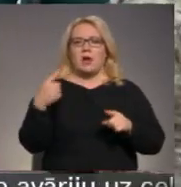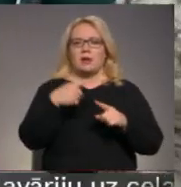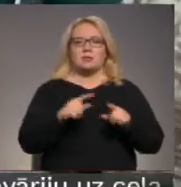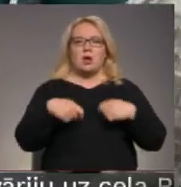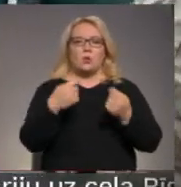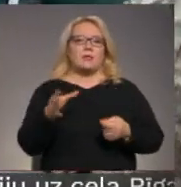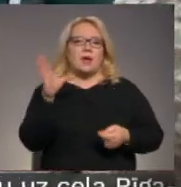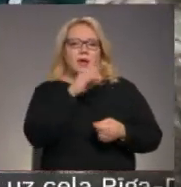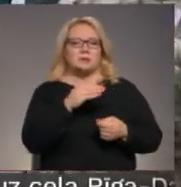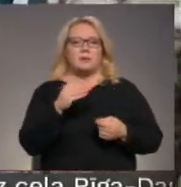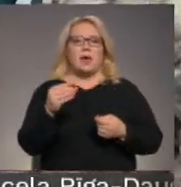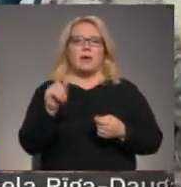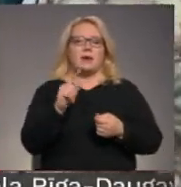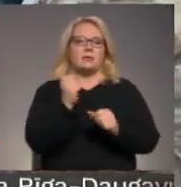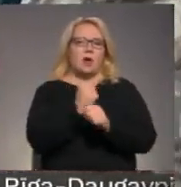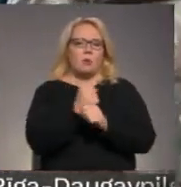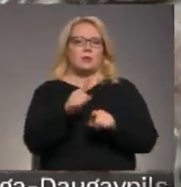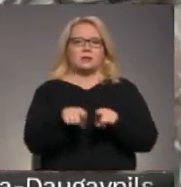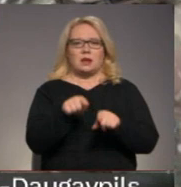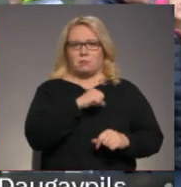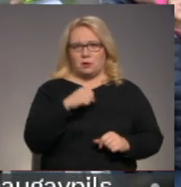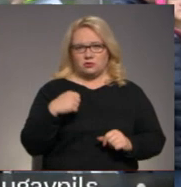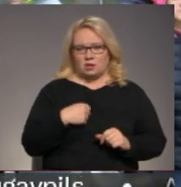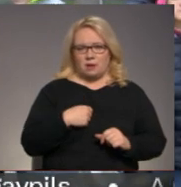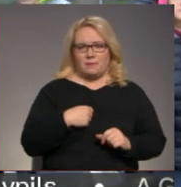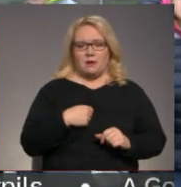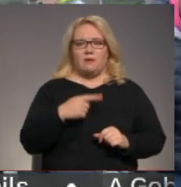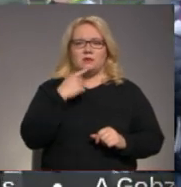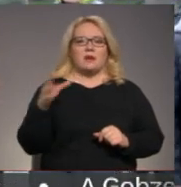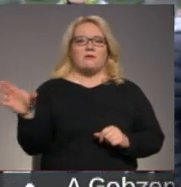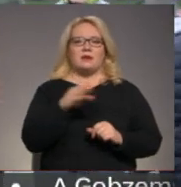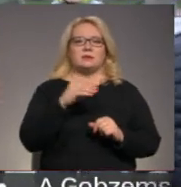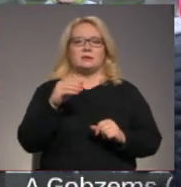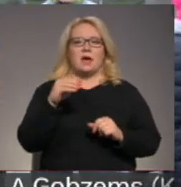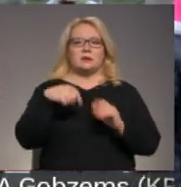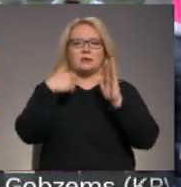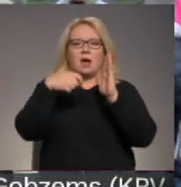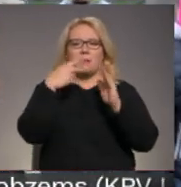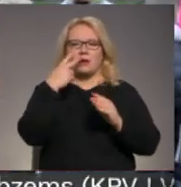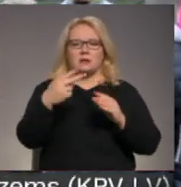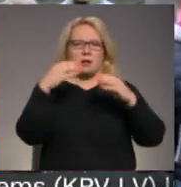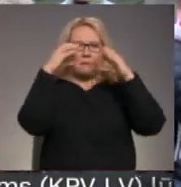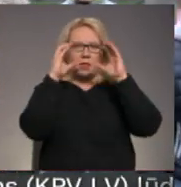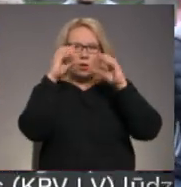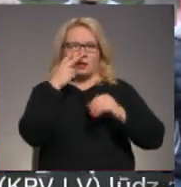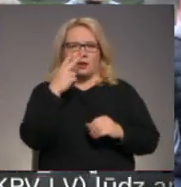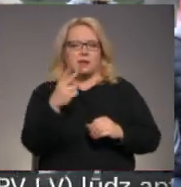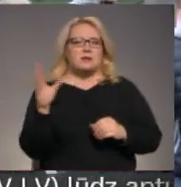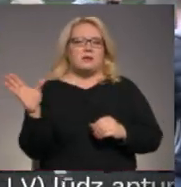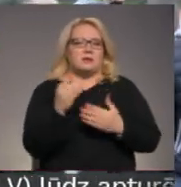dota iespēja līdzdarboties praktiski arī pašiem. Visas kameras redzēja, ka viss binokuls bija, viss kaut kas tur